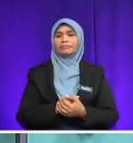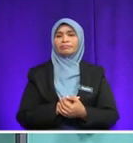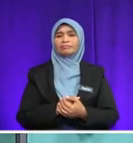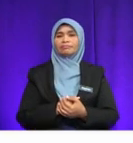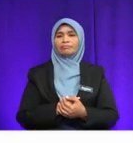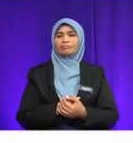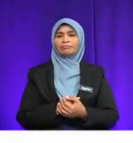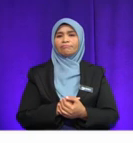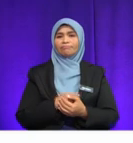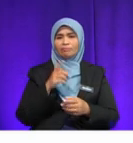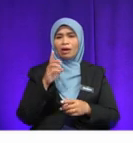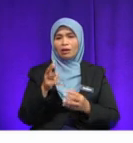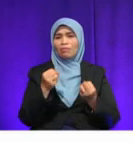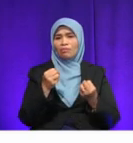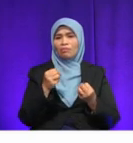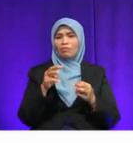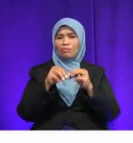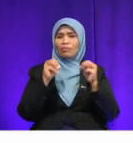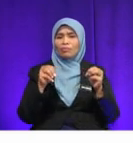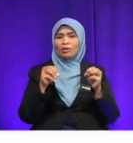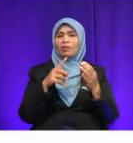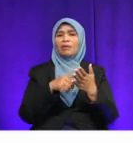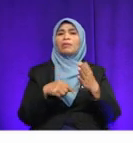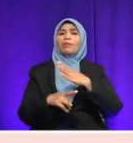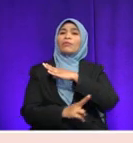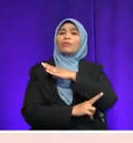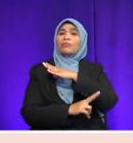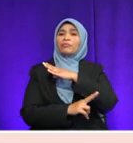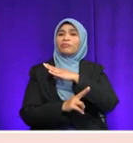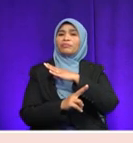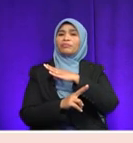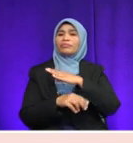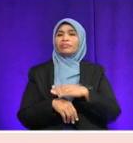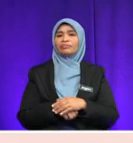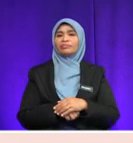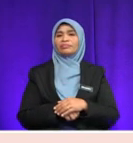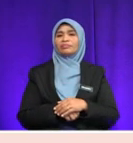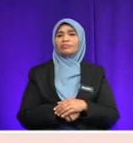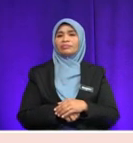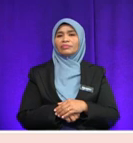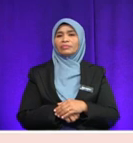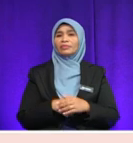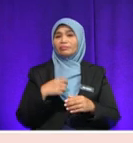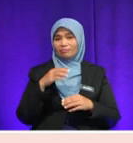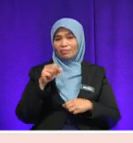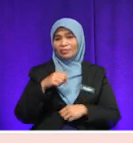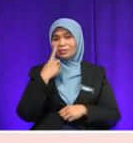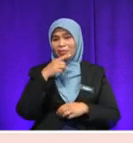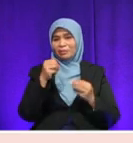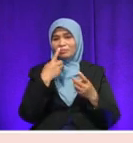responsif daripada murid-murid Apa hukumnya ya Apa hukum Dia punya tangan